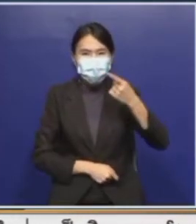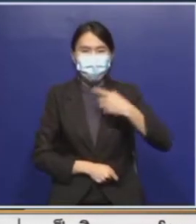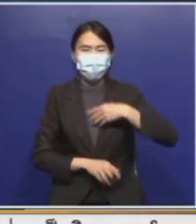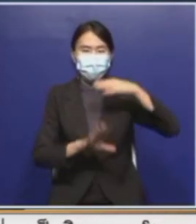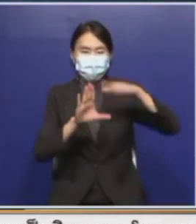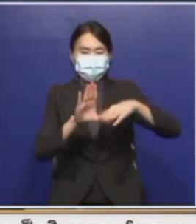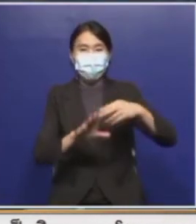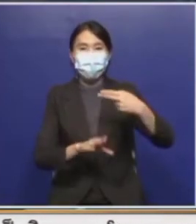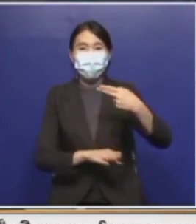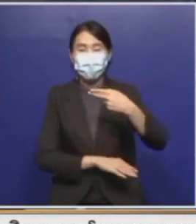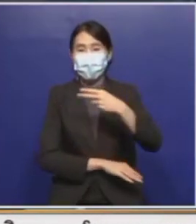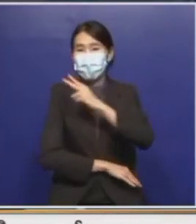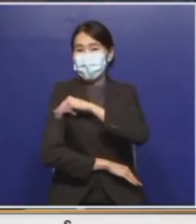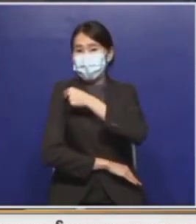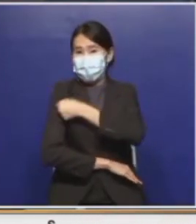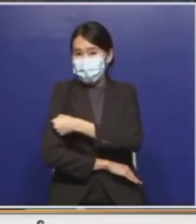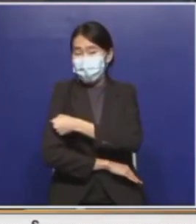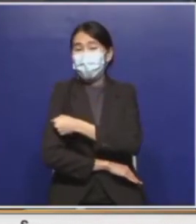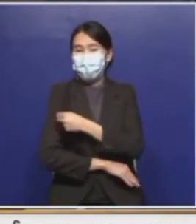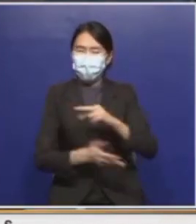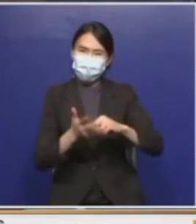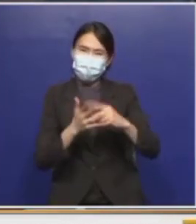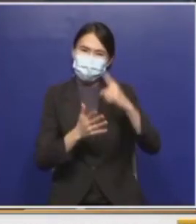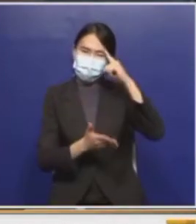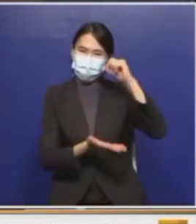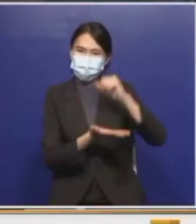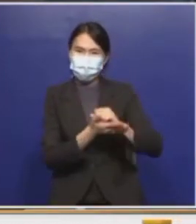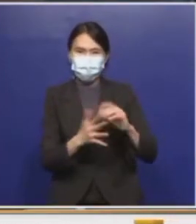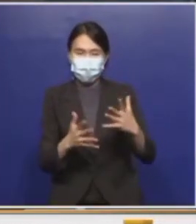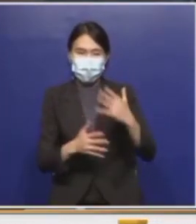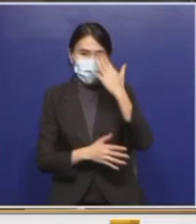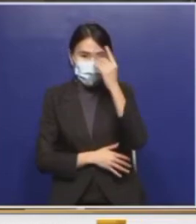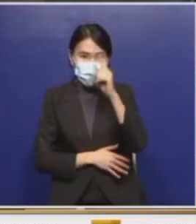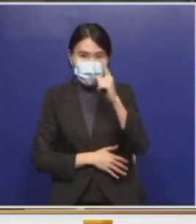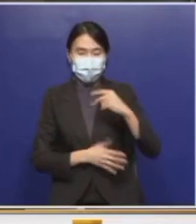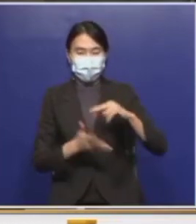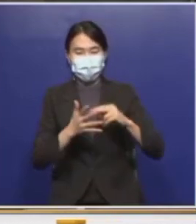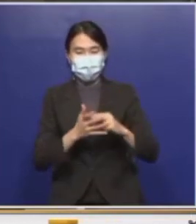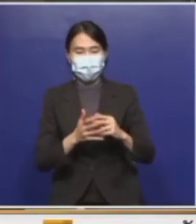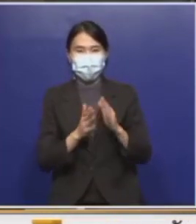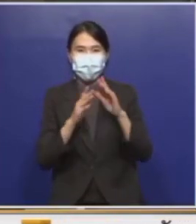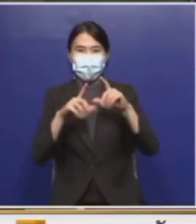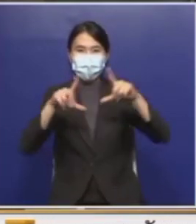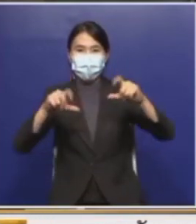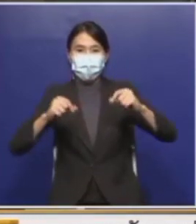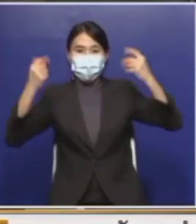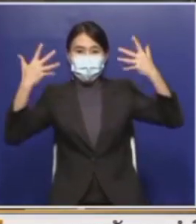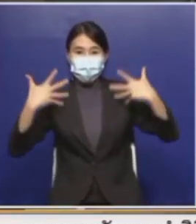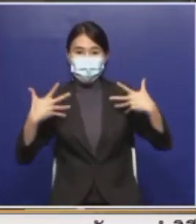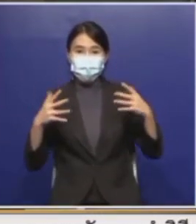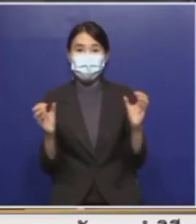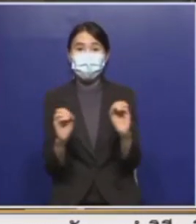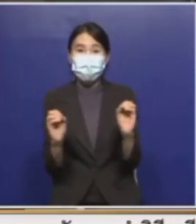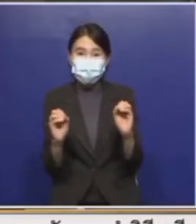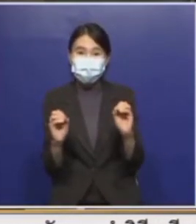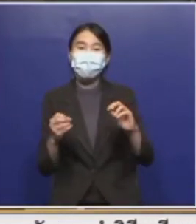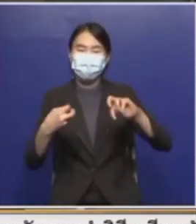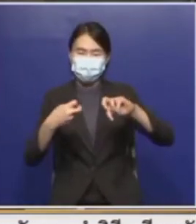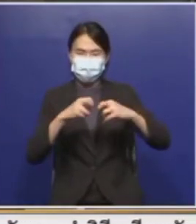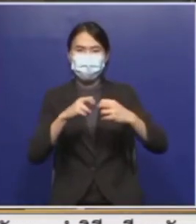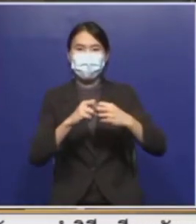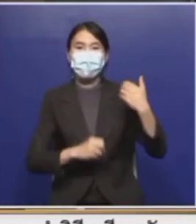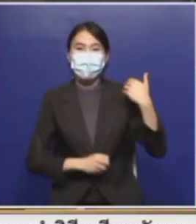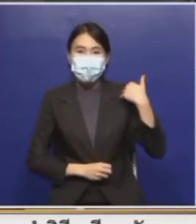Echoอัี้คอปัญหาใหญ่หวงครั